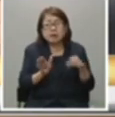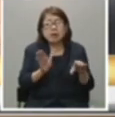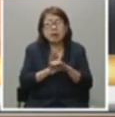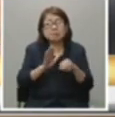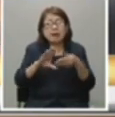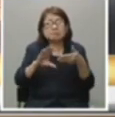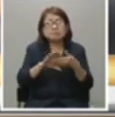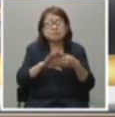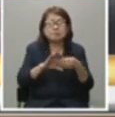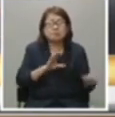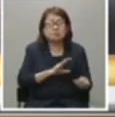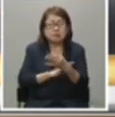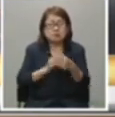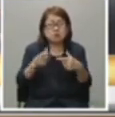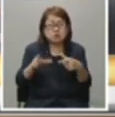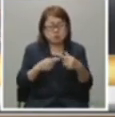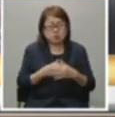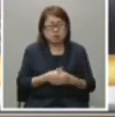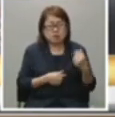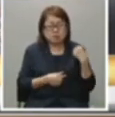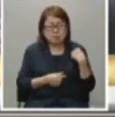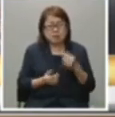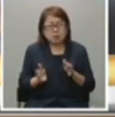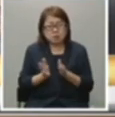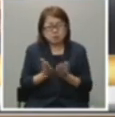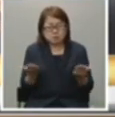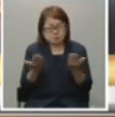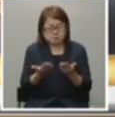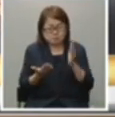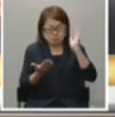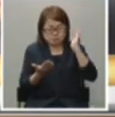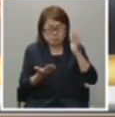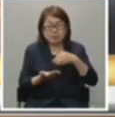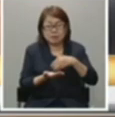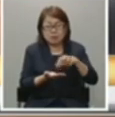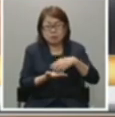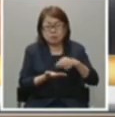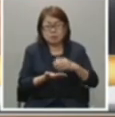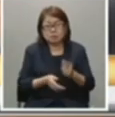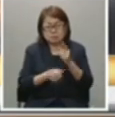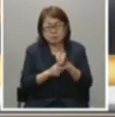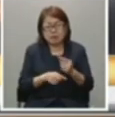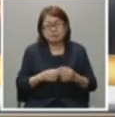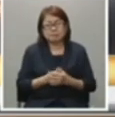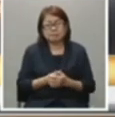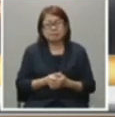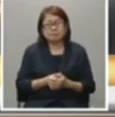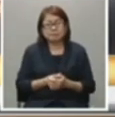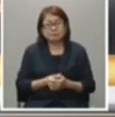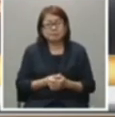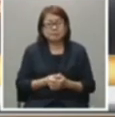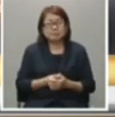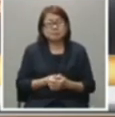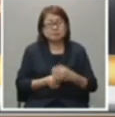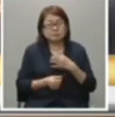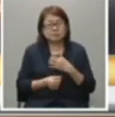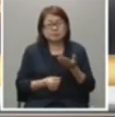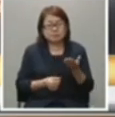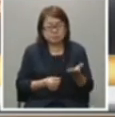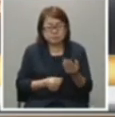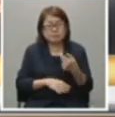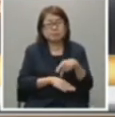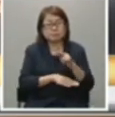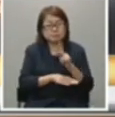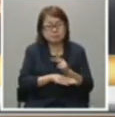อดิฉันจะได้นำแสดงหรืออ่านประกอบเท่าที่จำเป็นเพื่อกระชับเนื้อหาในการอภิปรายจึงขอกราบเรียนท่าน